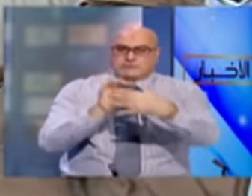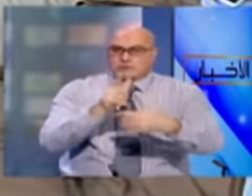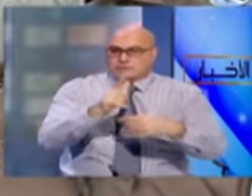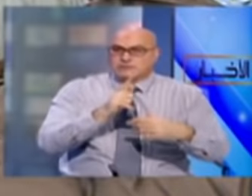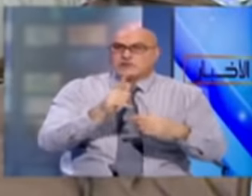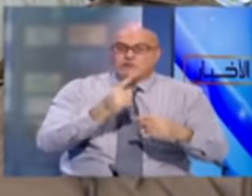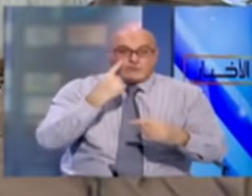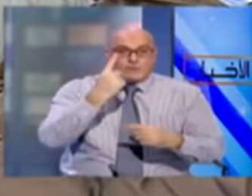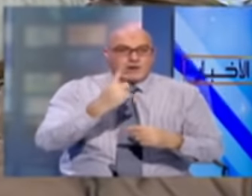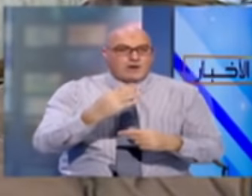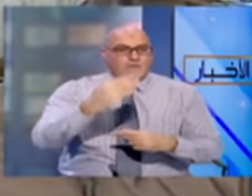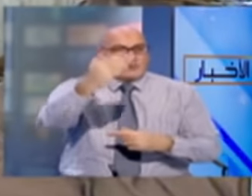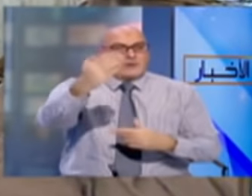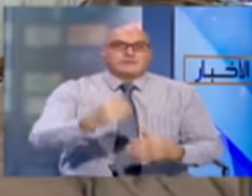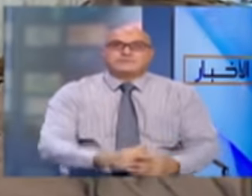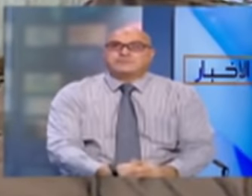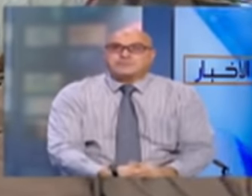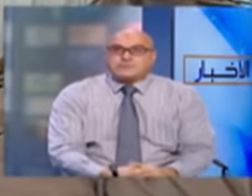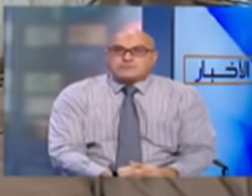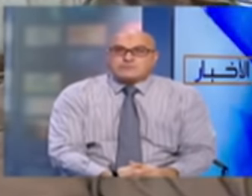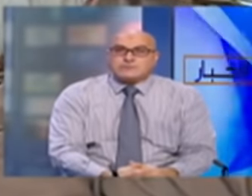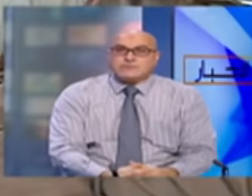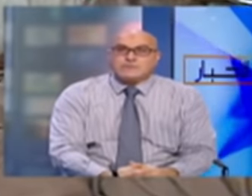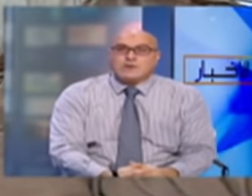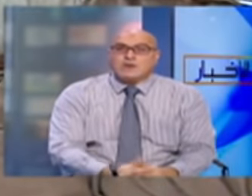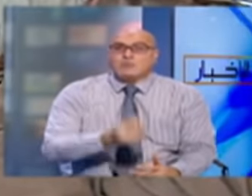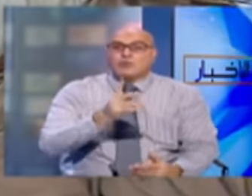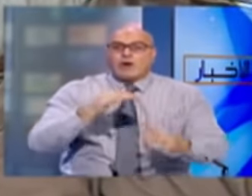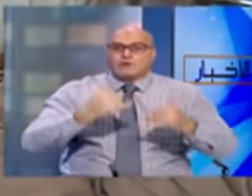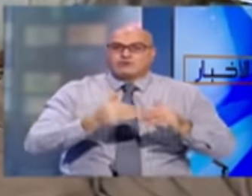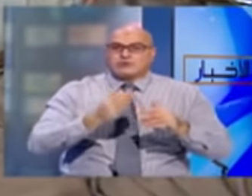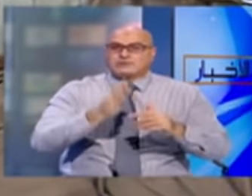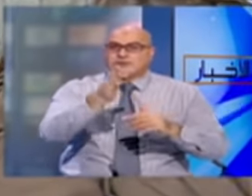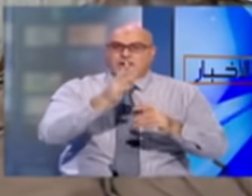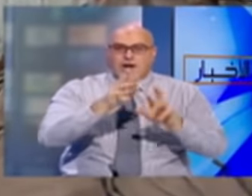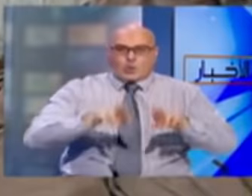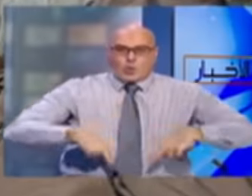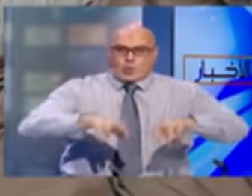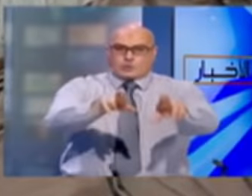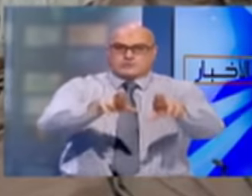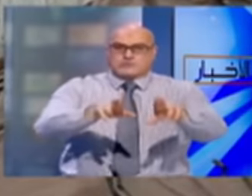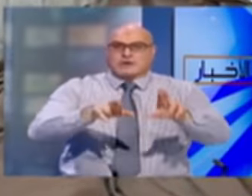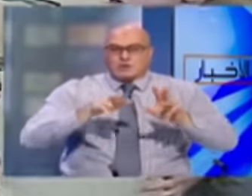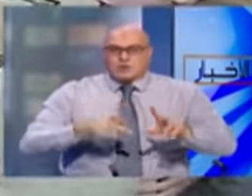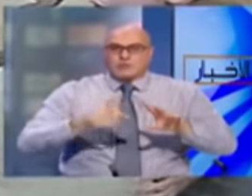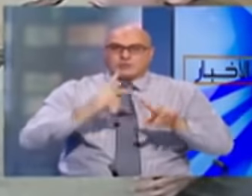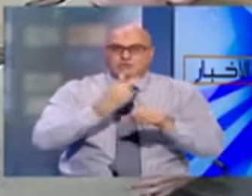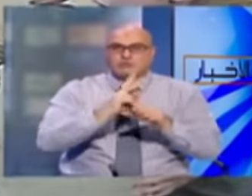يجوز لنا أن نلتفت إلى الخلف، ننظر إلى الأمام، لأن الجزائر أدركت طريقها وتجاوزت